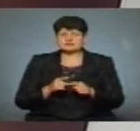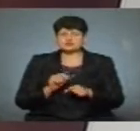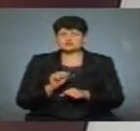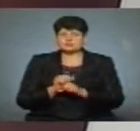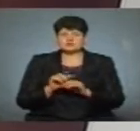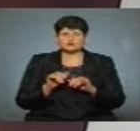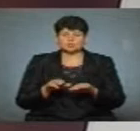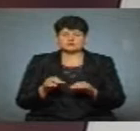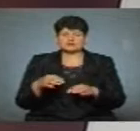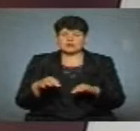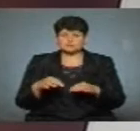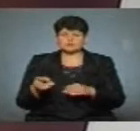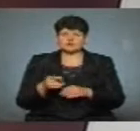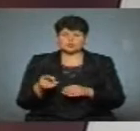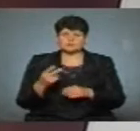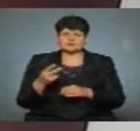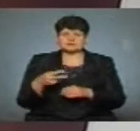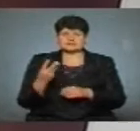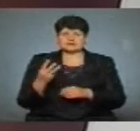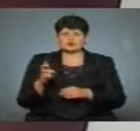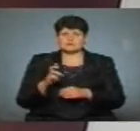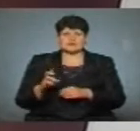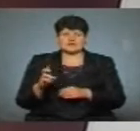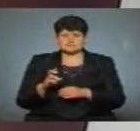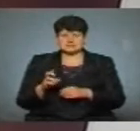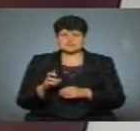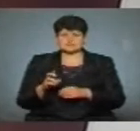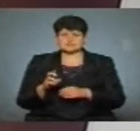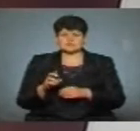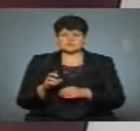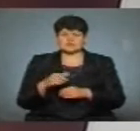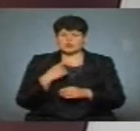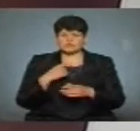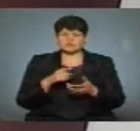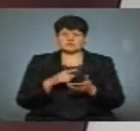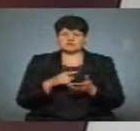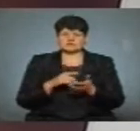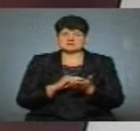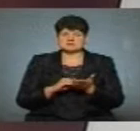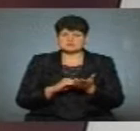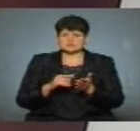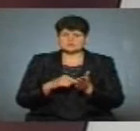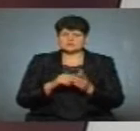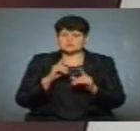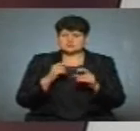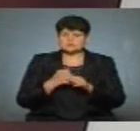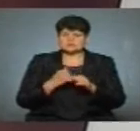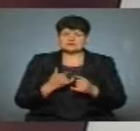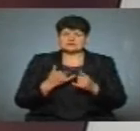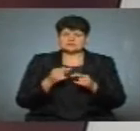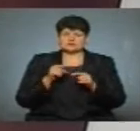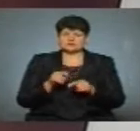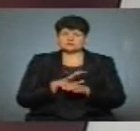рух громадського транспорту в Тернополі з 23 березня. За словами речниці міської ради Мар'яни Зварич, це зробили для